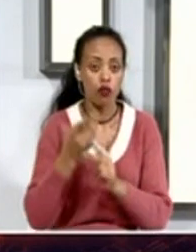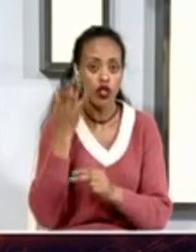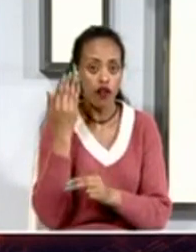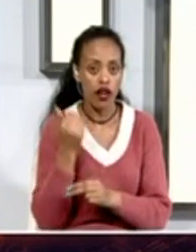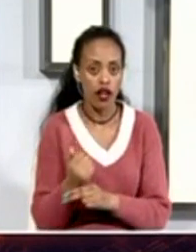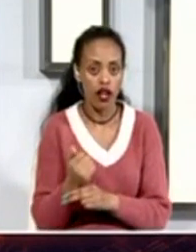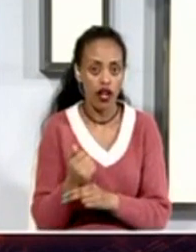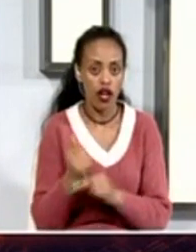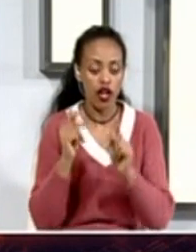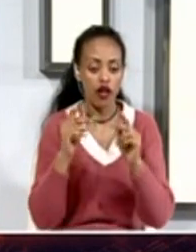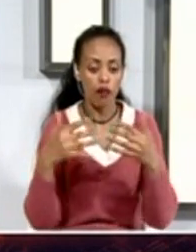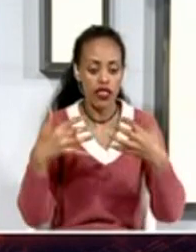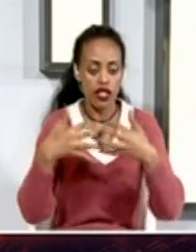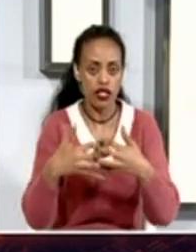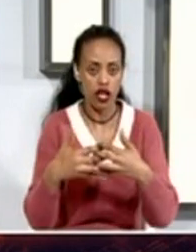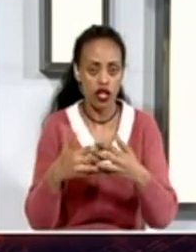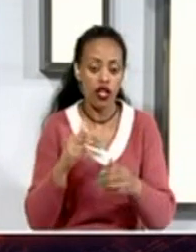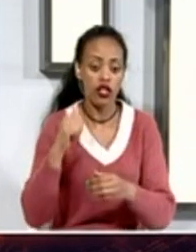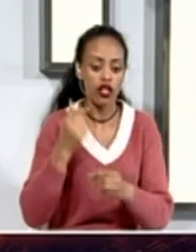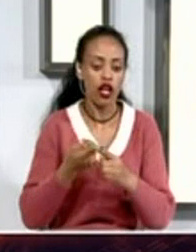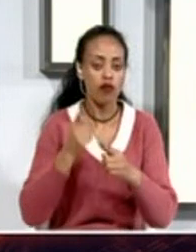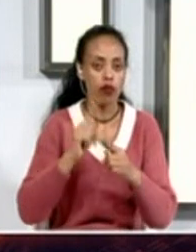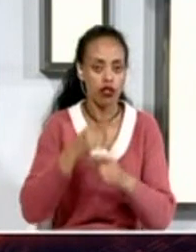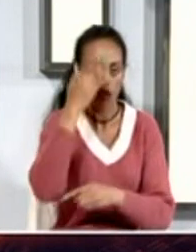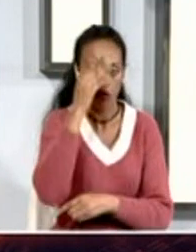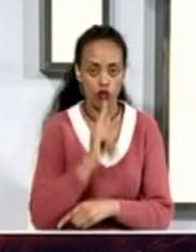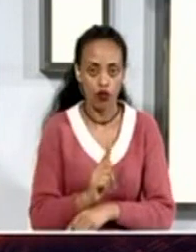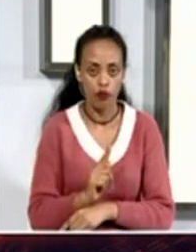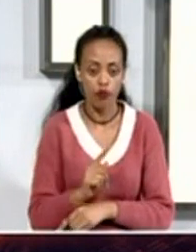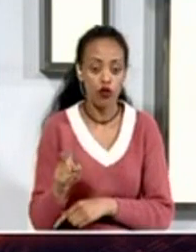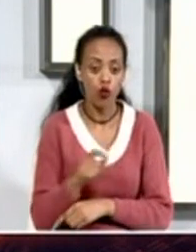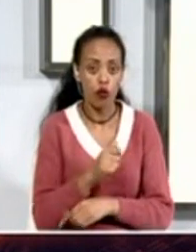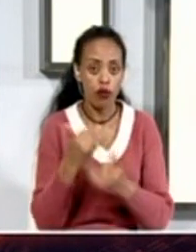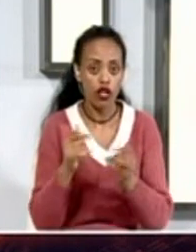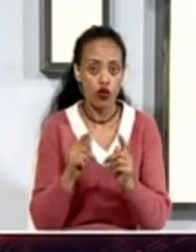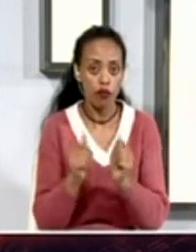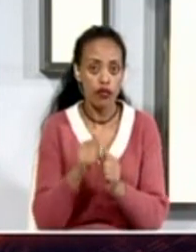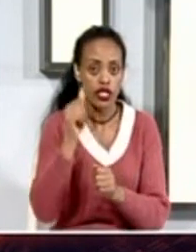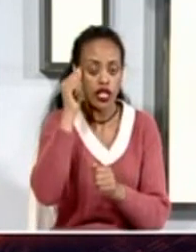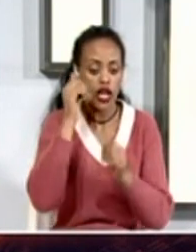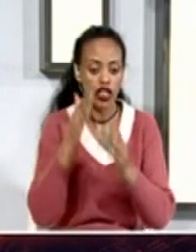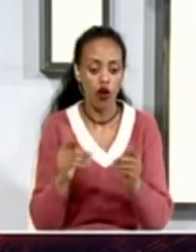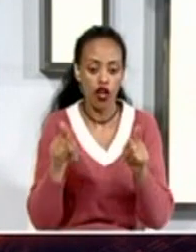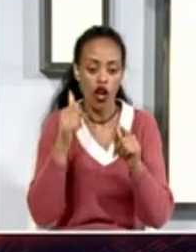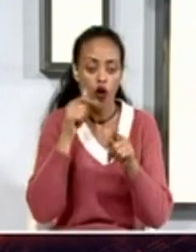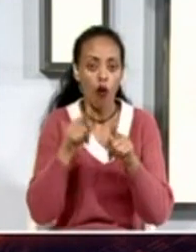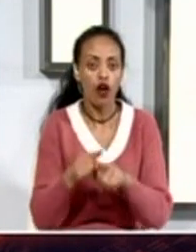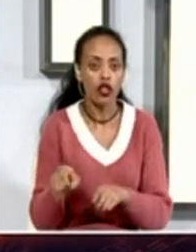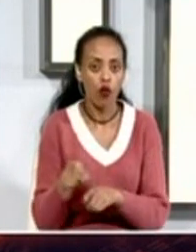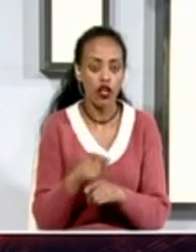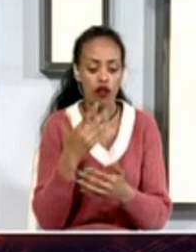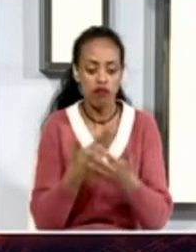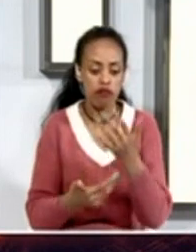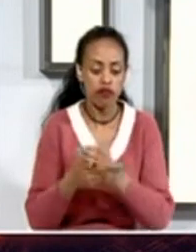ዝነበረ ምትእሳራት ንድሕሪት ከም ተመልሰ ይፍለጥ እዩ። ይኹን እምበር ሕዚ እውን ምስ ኤርትራውያን ኣሓትናን ኣሕዋትናን ኮይንና